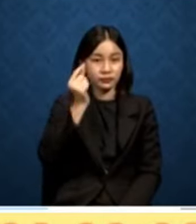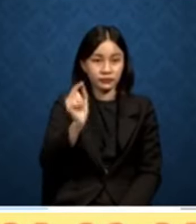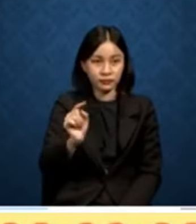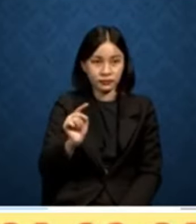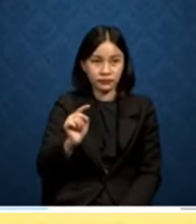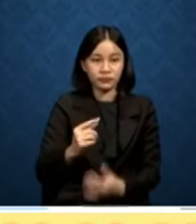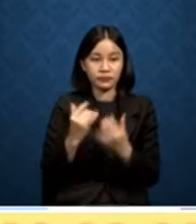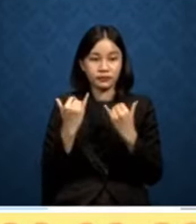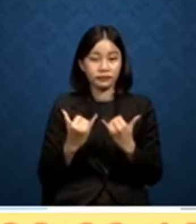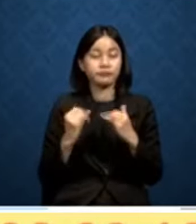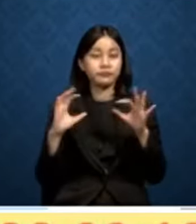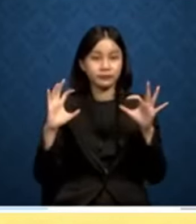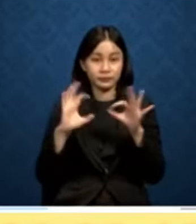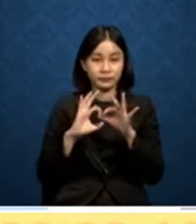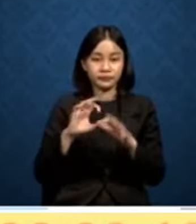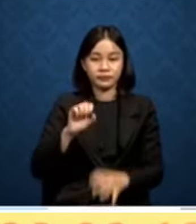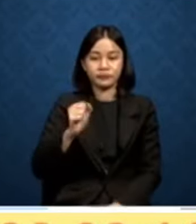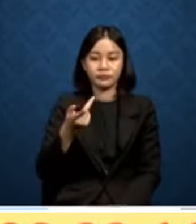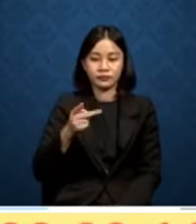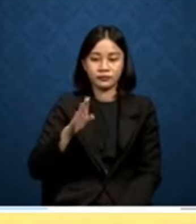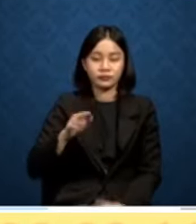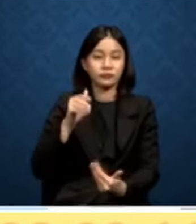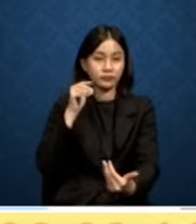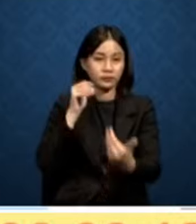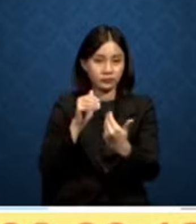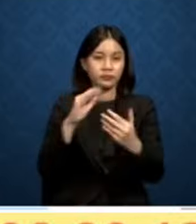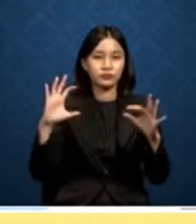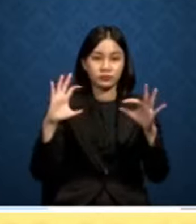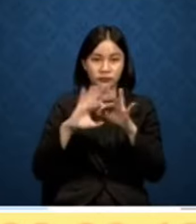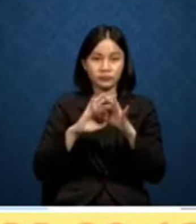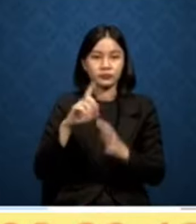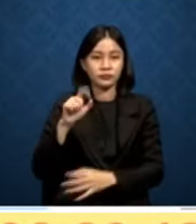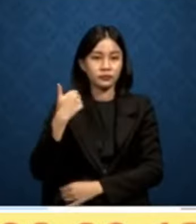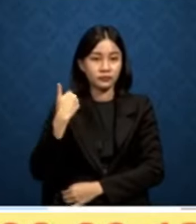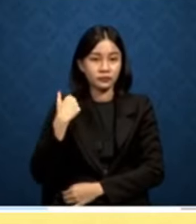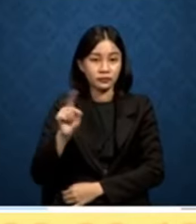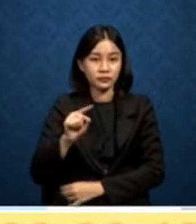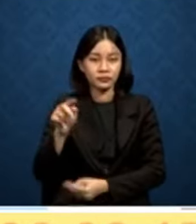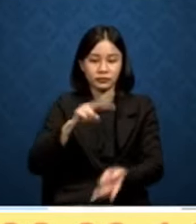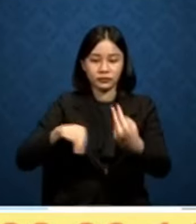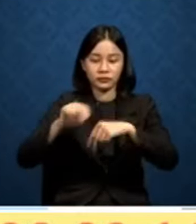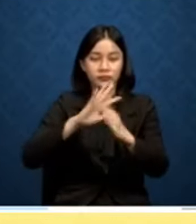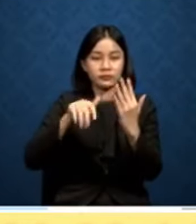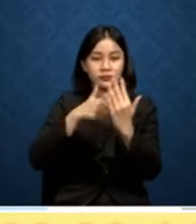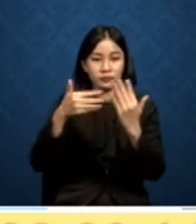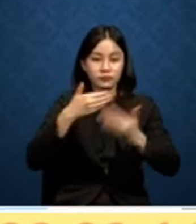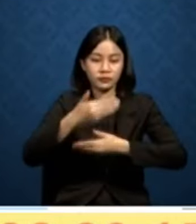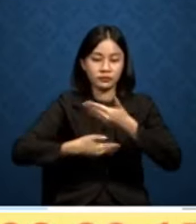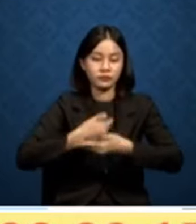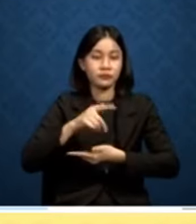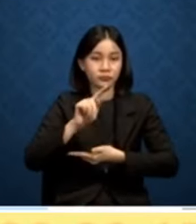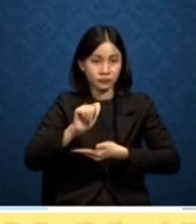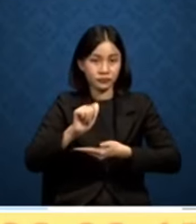อัี้อาจจะเกี่ยวขมทตสอบกควรยตรวจสอบแผนการตลาด ค